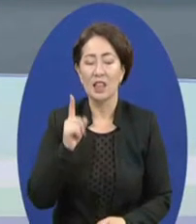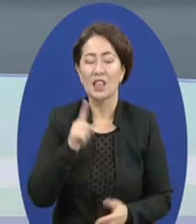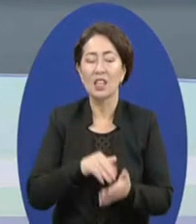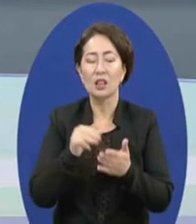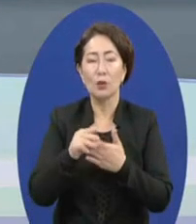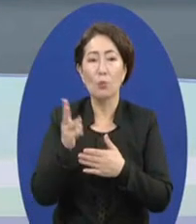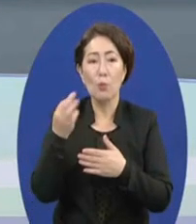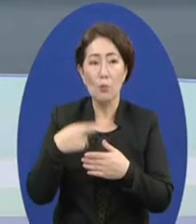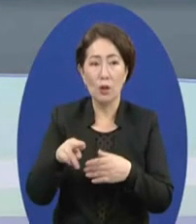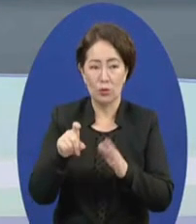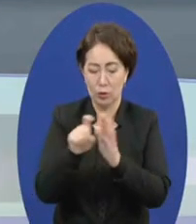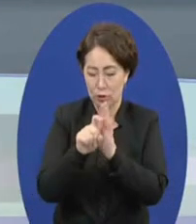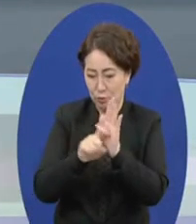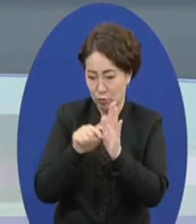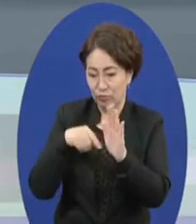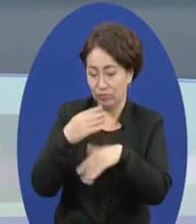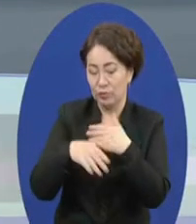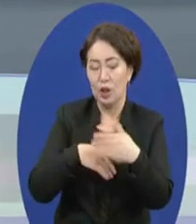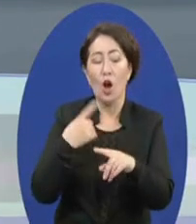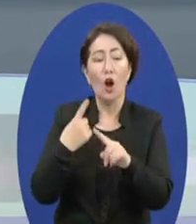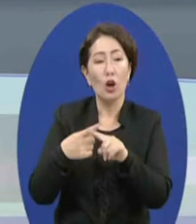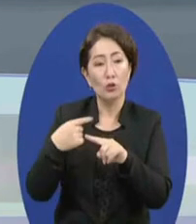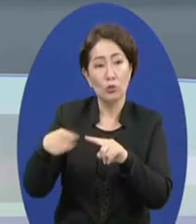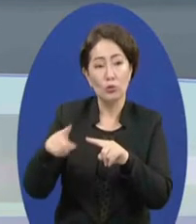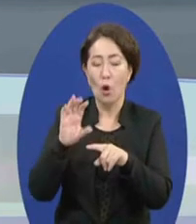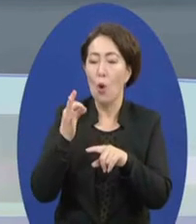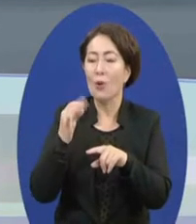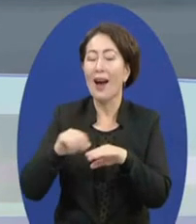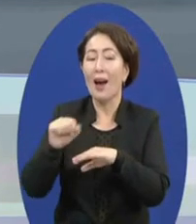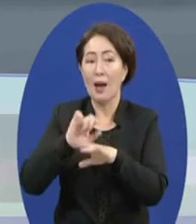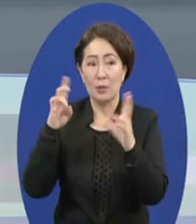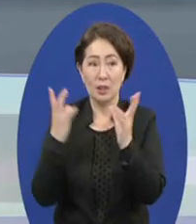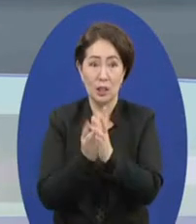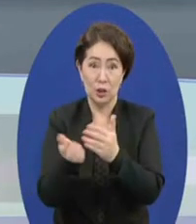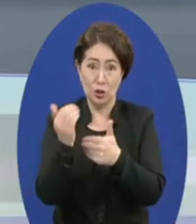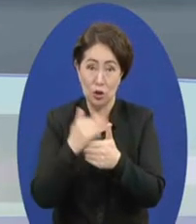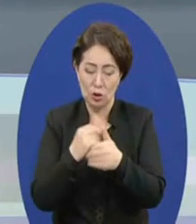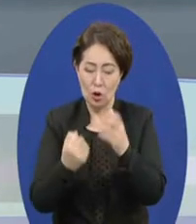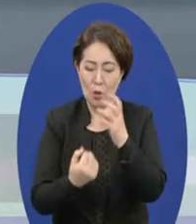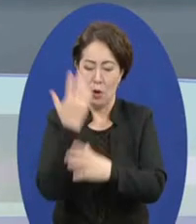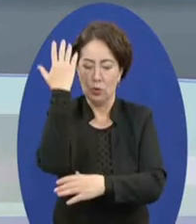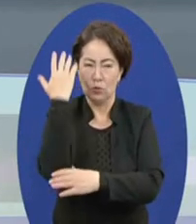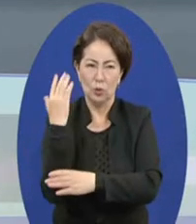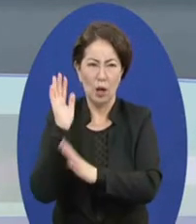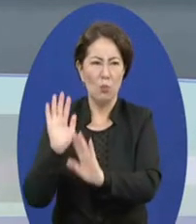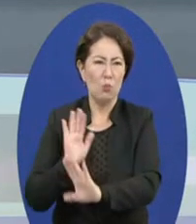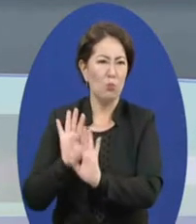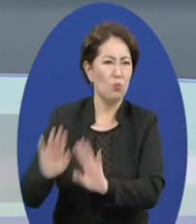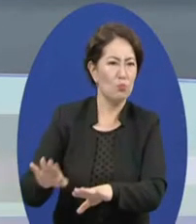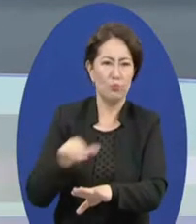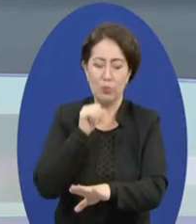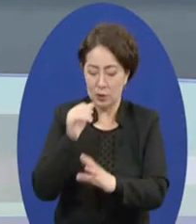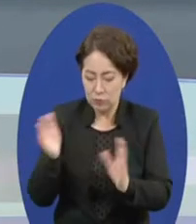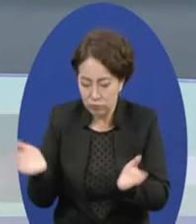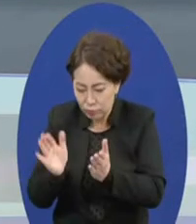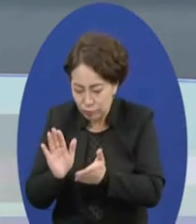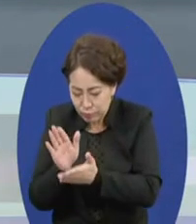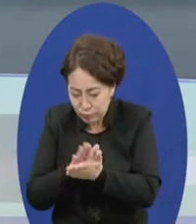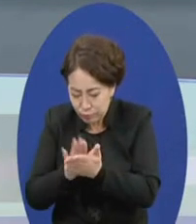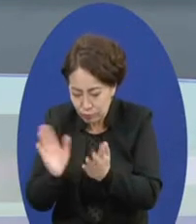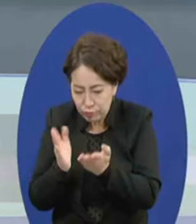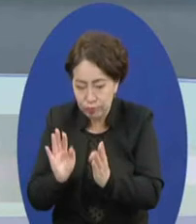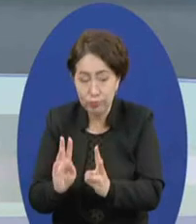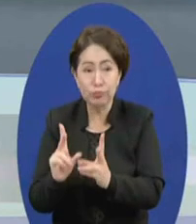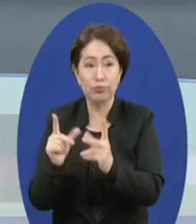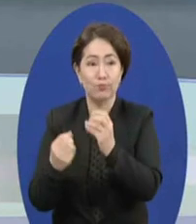Тэрбум мод тарих үндэсний хөдөлгөөнд хөдөө орон нутгаас Өвөр Анган аймаг нэгдэж байна. За ингээдтэн мод суулгаад орхих бас ургуулж арчлах нь чухал гэж үзэж